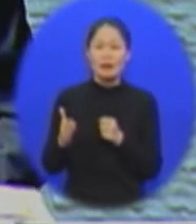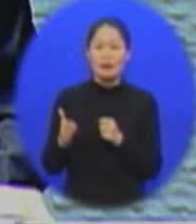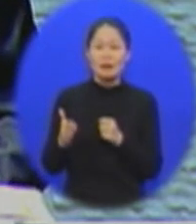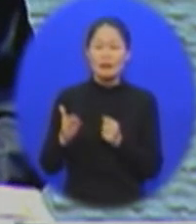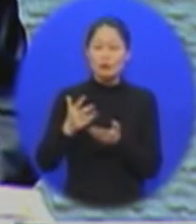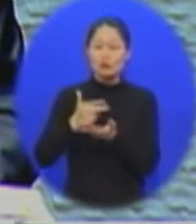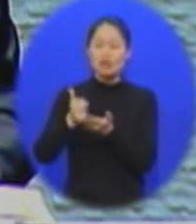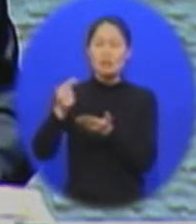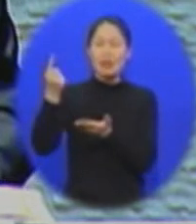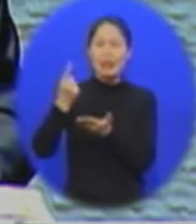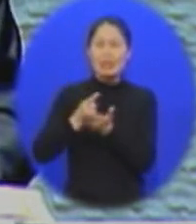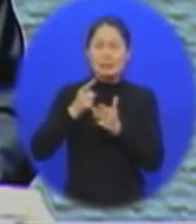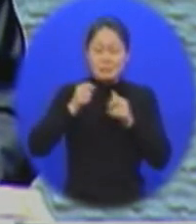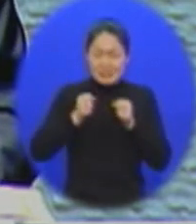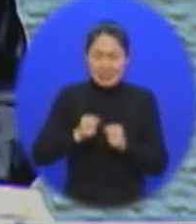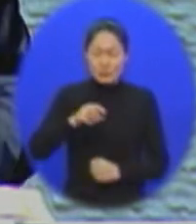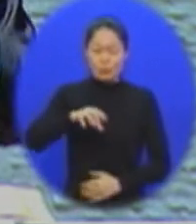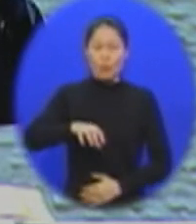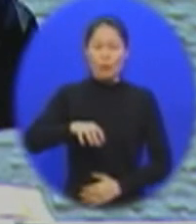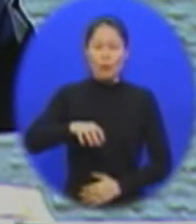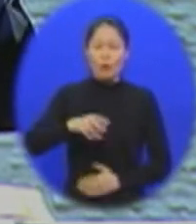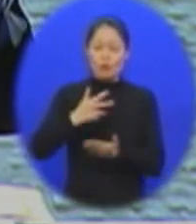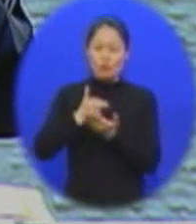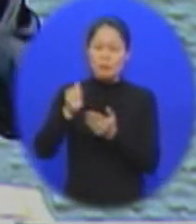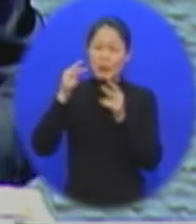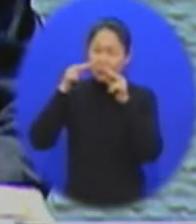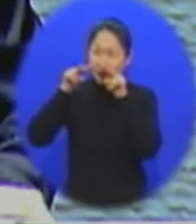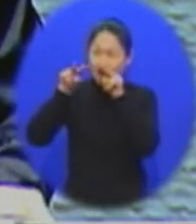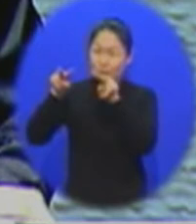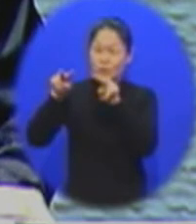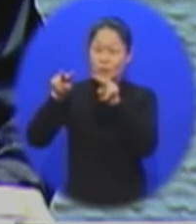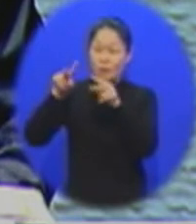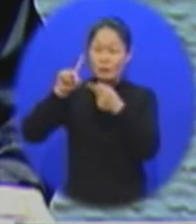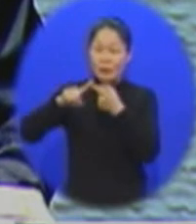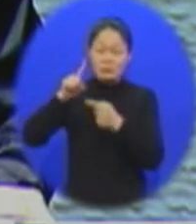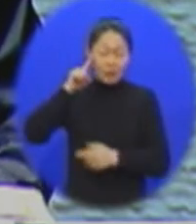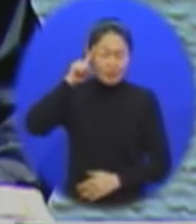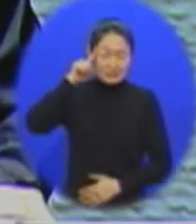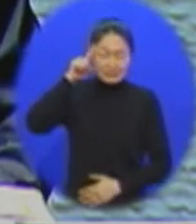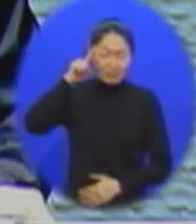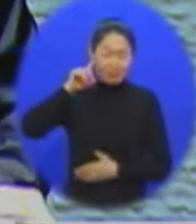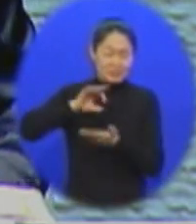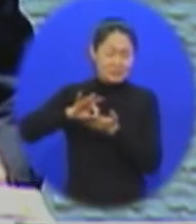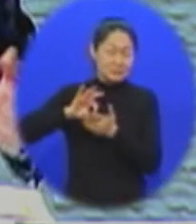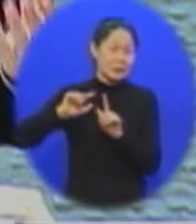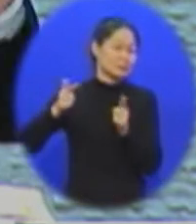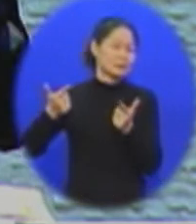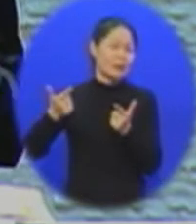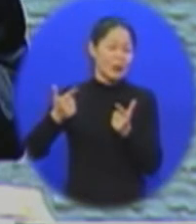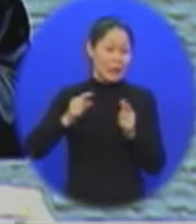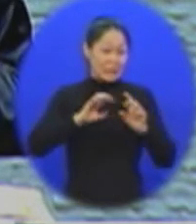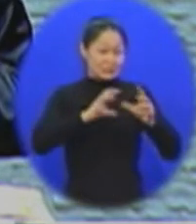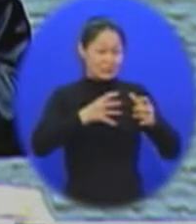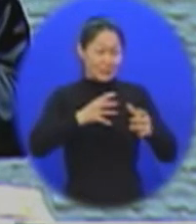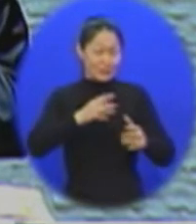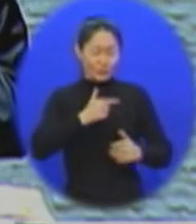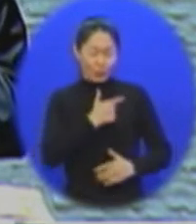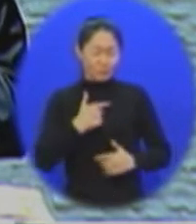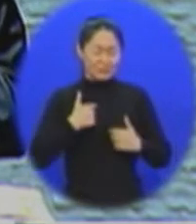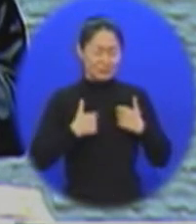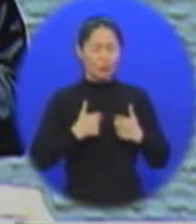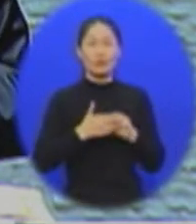주님이 인지 하시는거 주님을 바라보는 거 신경도 안 쓰이는 거죠 왜 세상이 너무 자기를 즐겁게